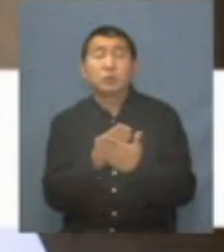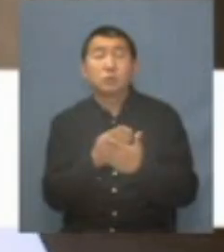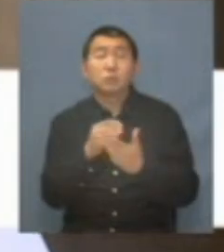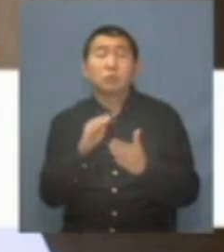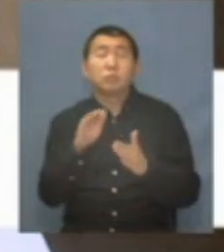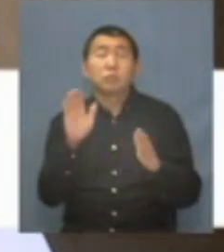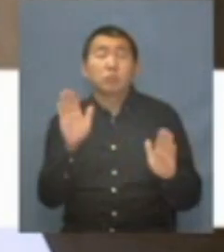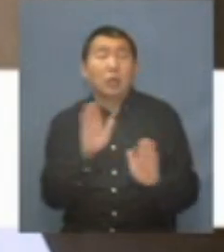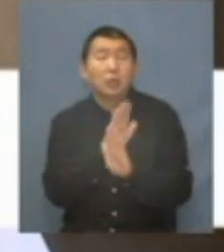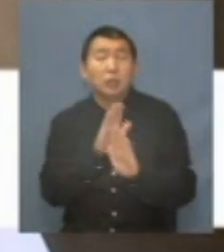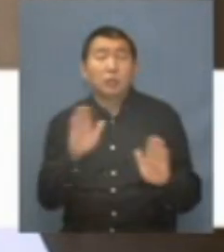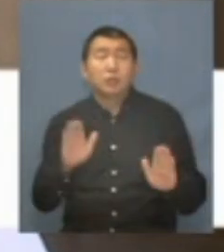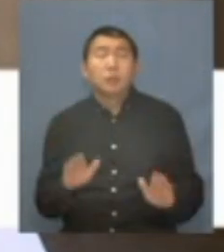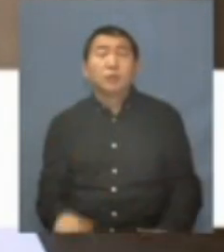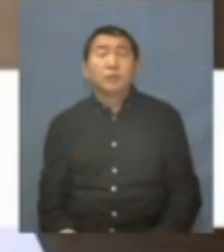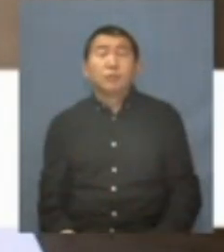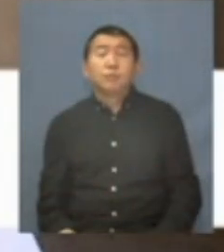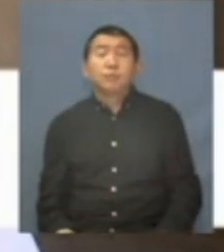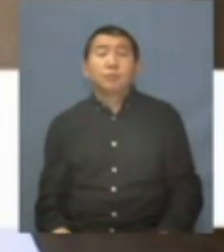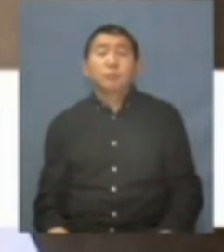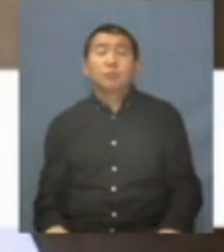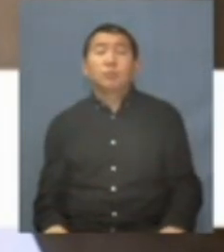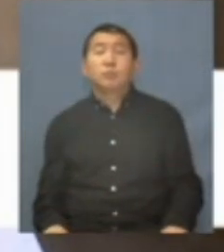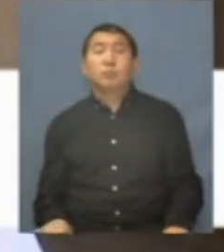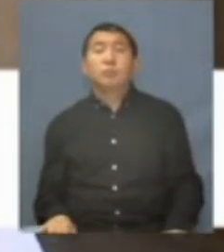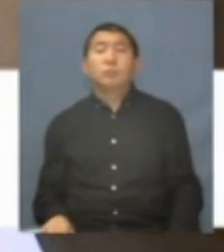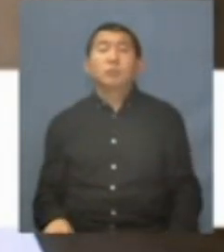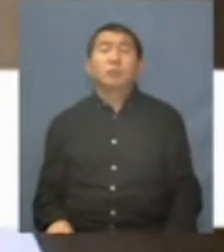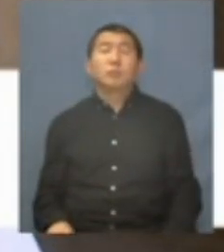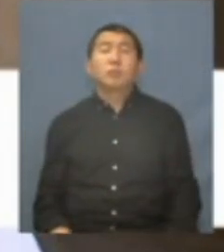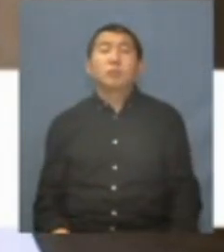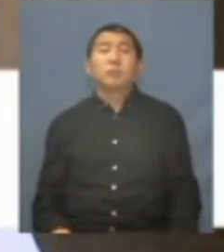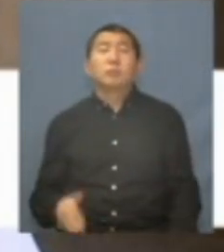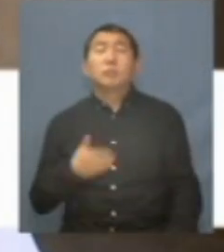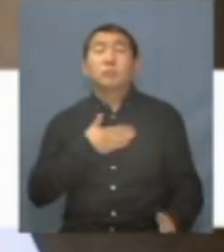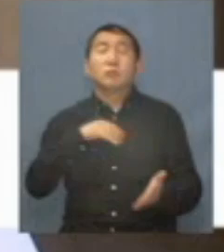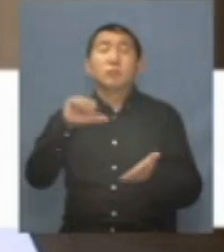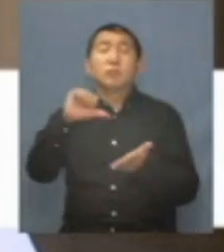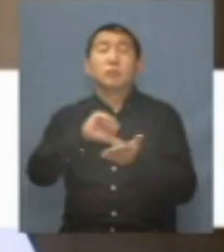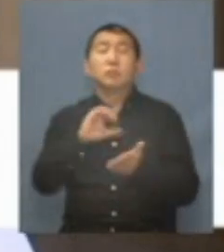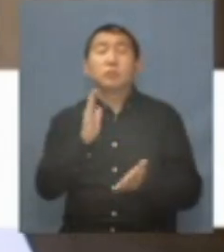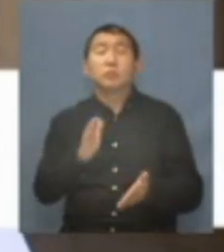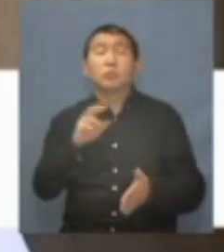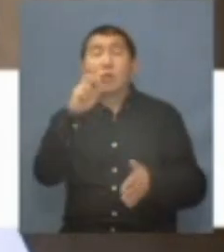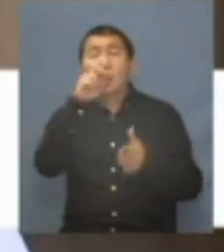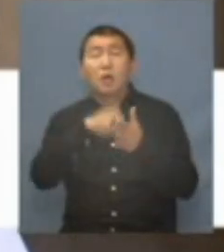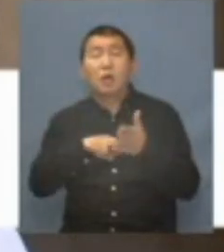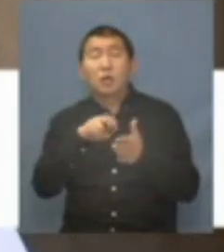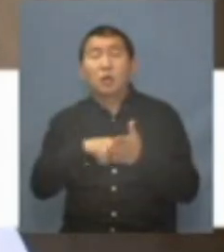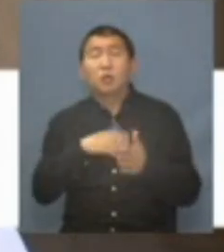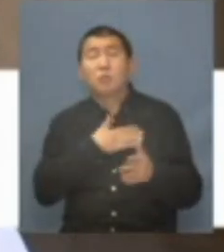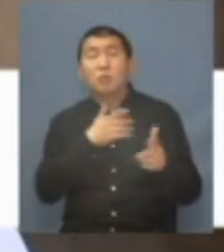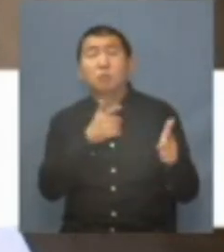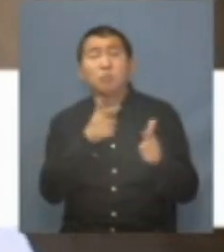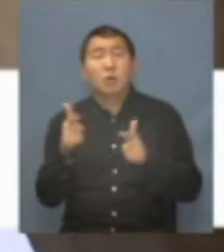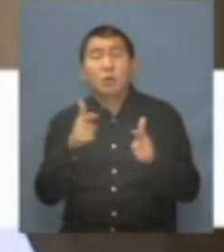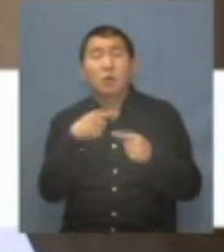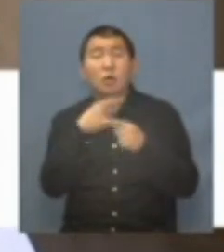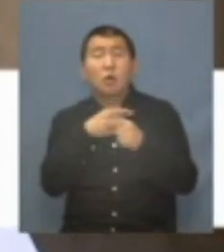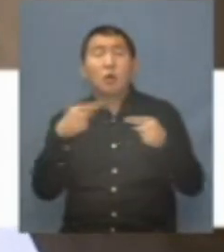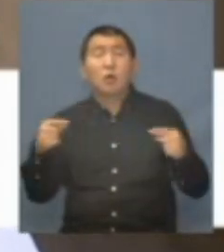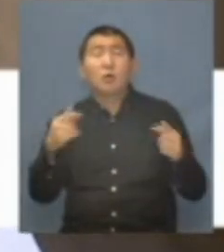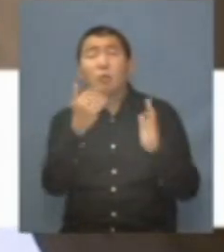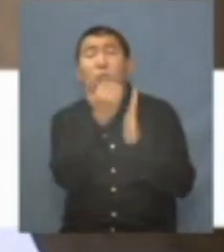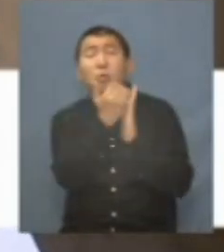представлены как современные произведения, так и наши народные кюи. С нами на сцене будут и коллективы Ридера. Мы подготовили очень разнообразную